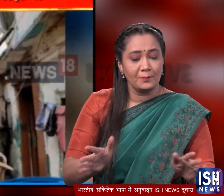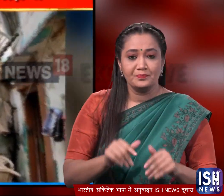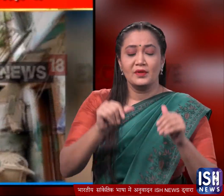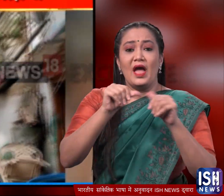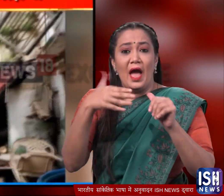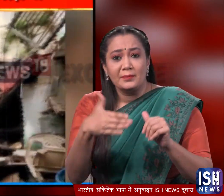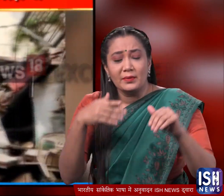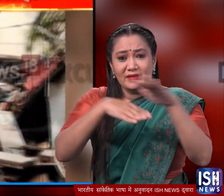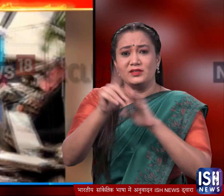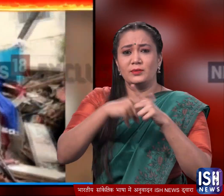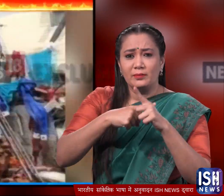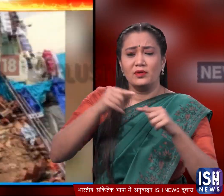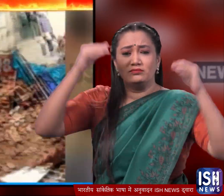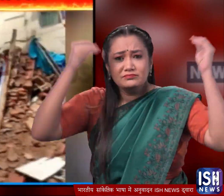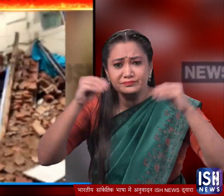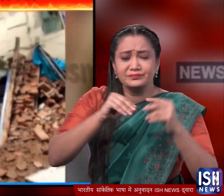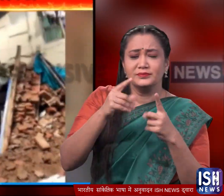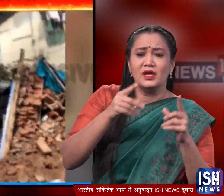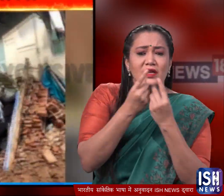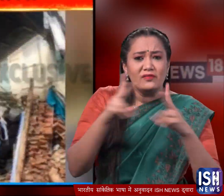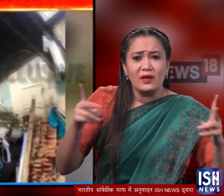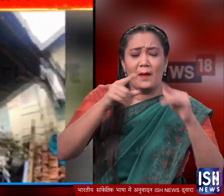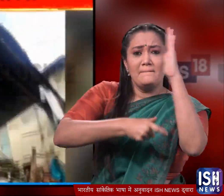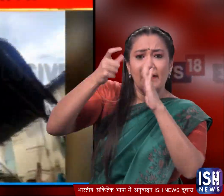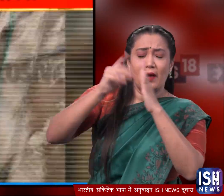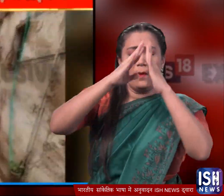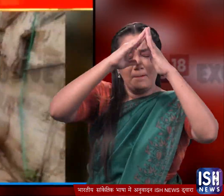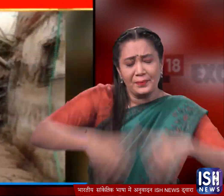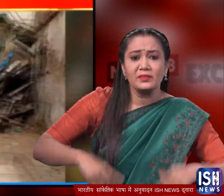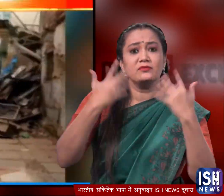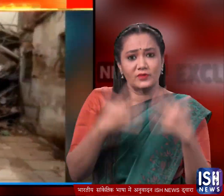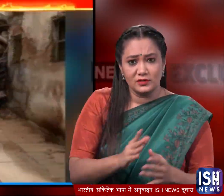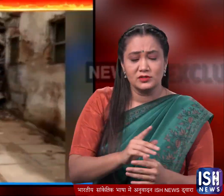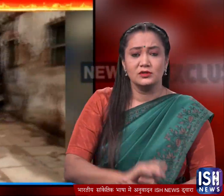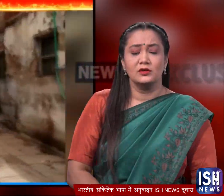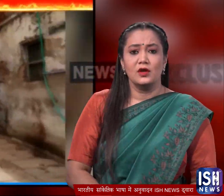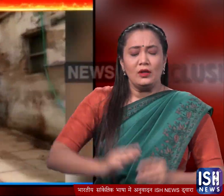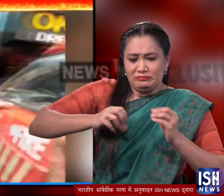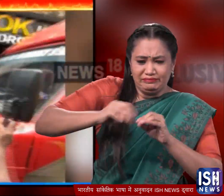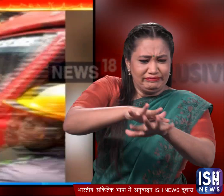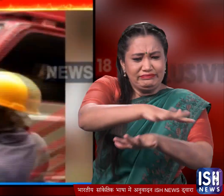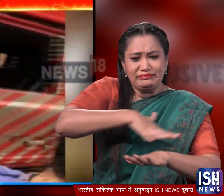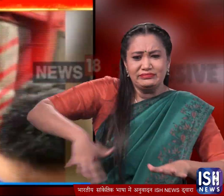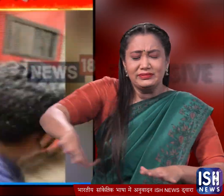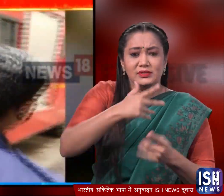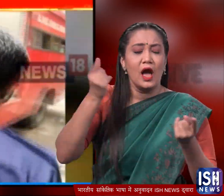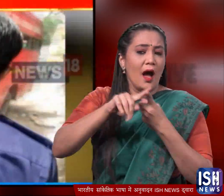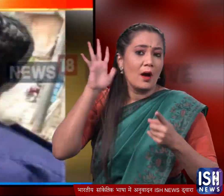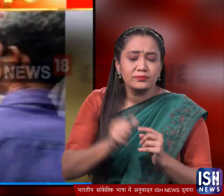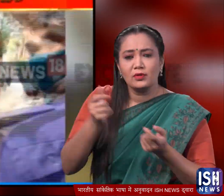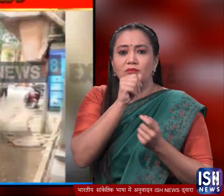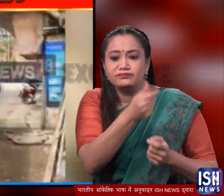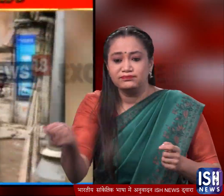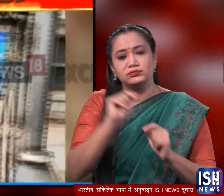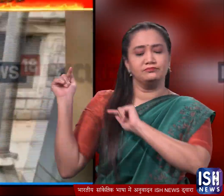अहमदाबाद के जमालपुर इलाके में बारिश के बीच एक जर्जर रिहायशी इमारत ढह गई और उसका मलबा चारों ओर फैल गया। हादसे की जानकारी मिलते ही